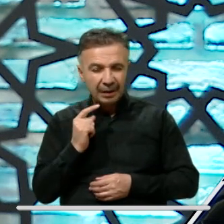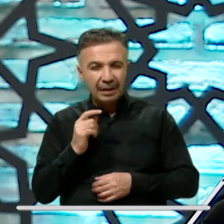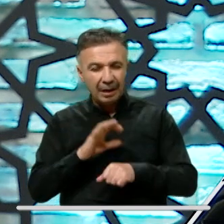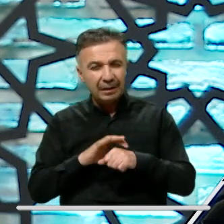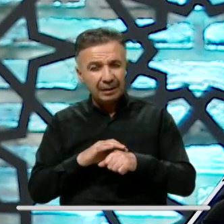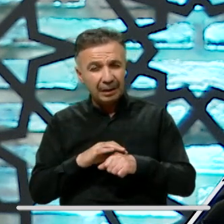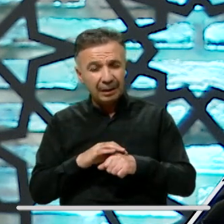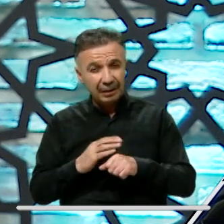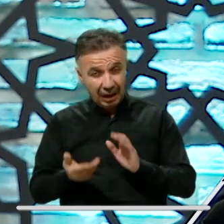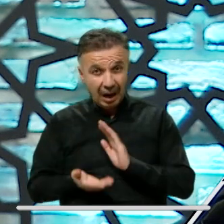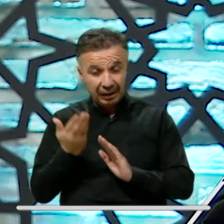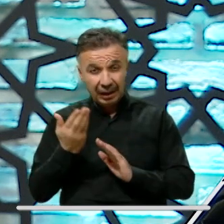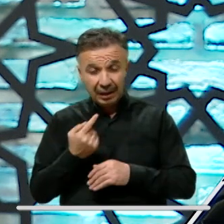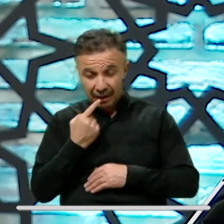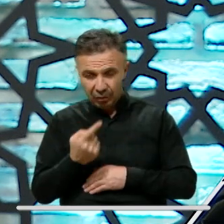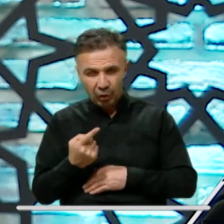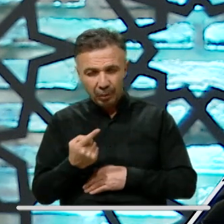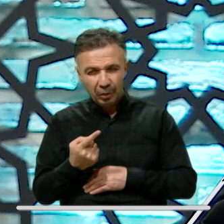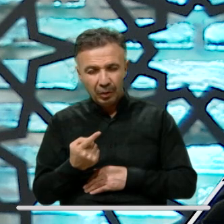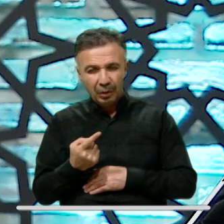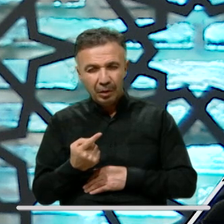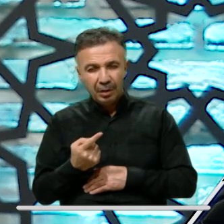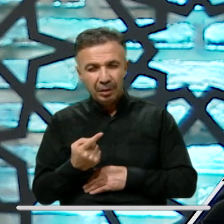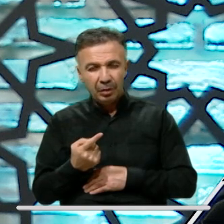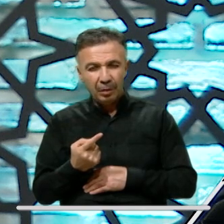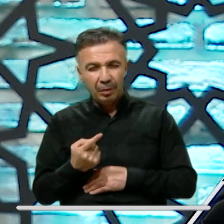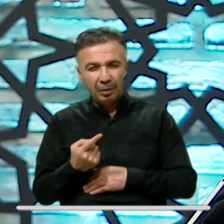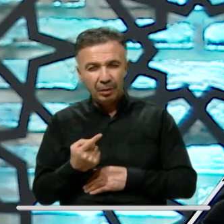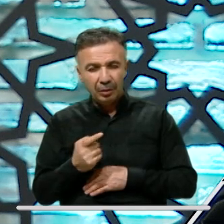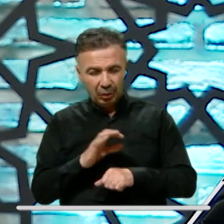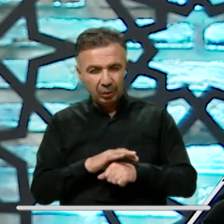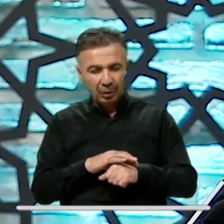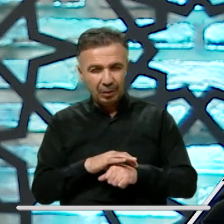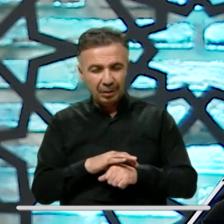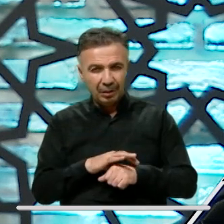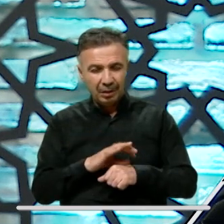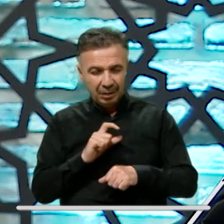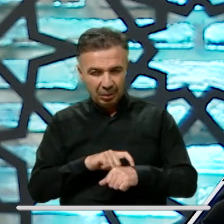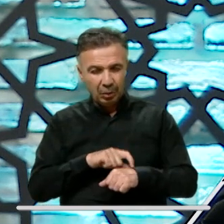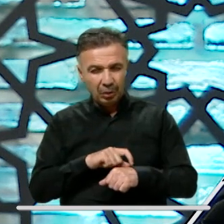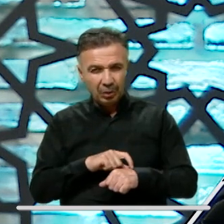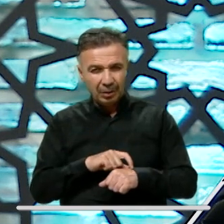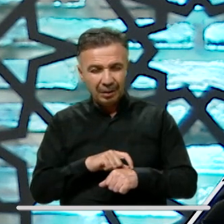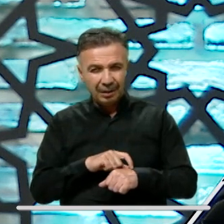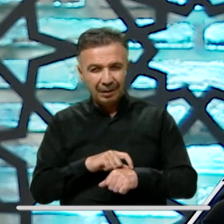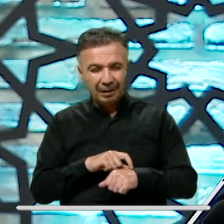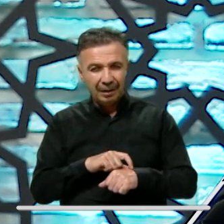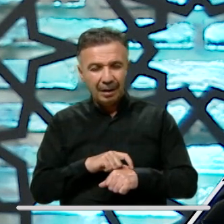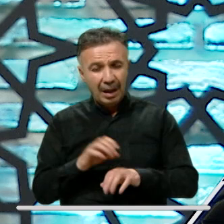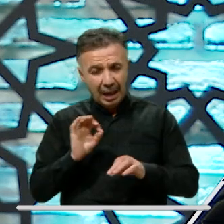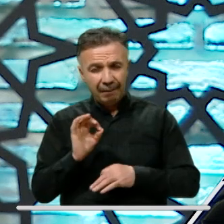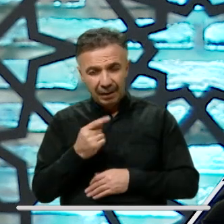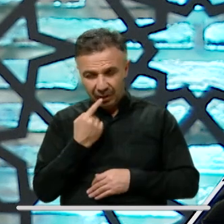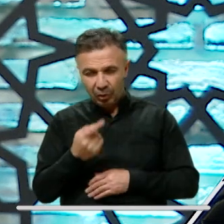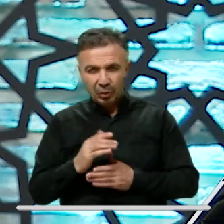mu? Diyor ama ben zoraki tutuyorum şimdi. Tamam, peki. Evet. Şifa diliyorum size. Cenab-ı Allah hayırlı şifalar